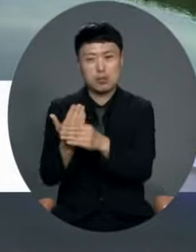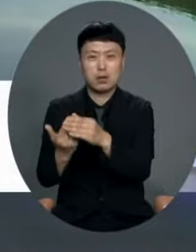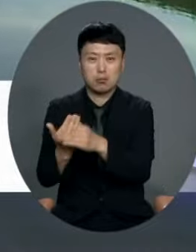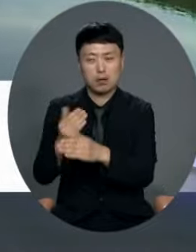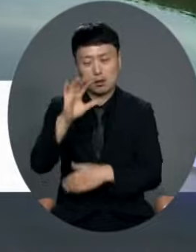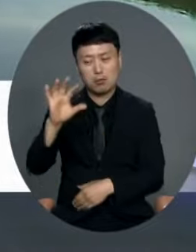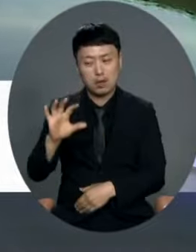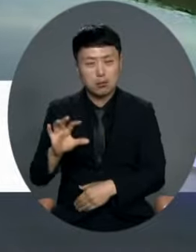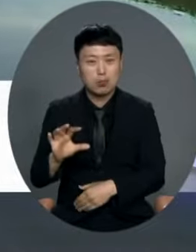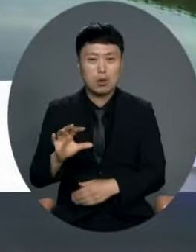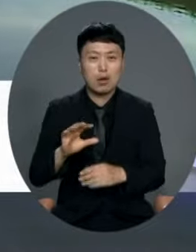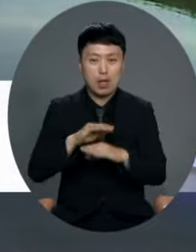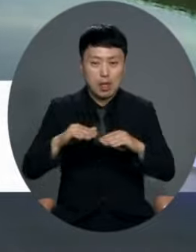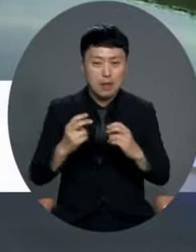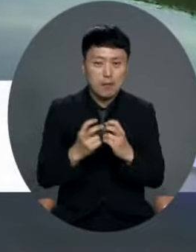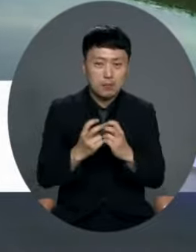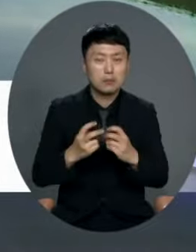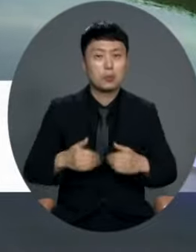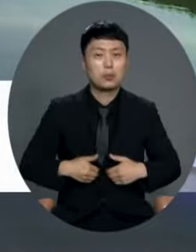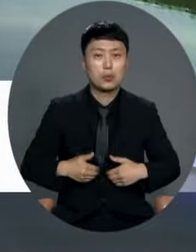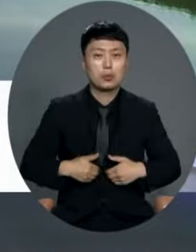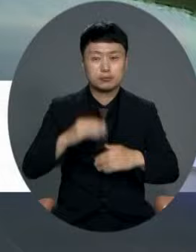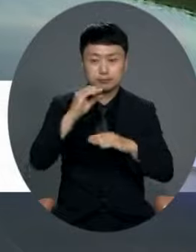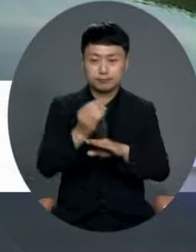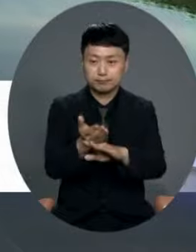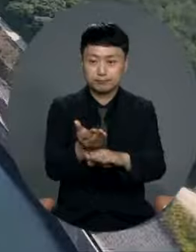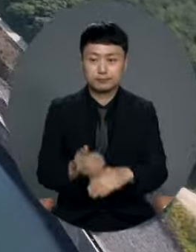대책마련이 시급해 보입니다 변주